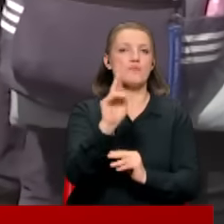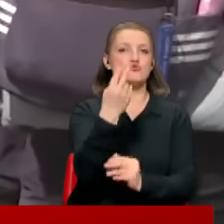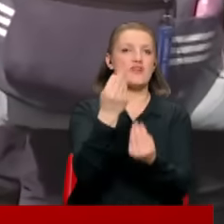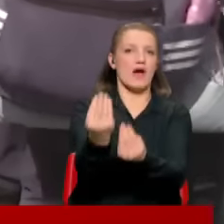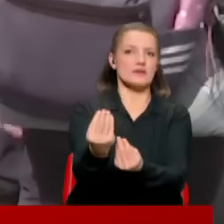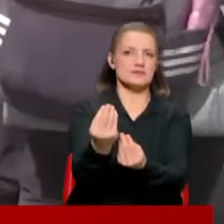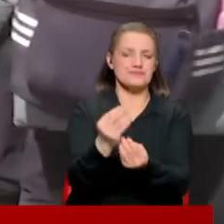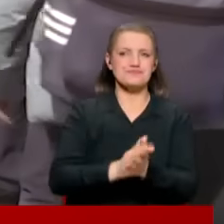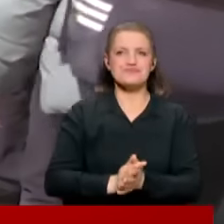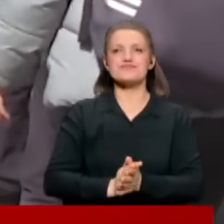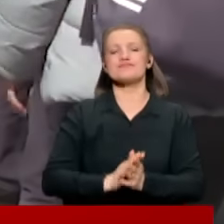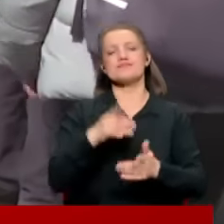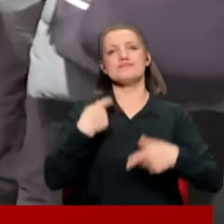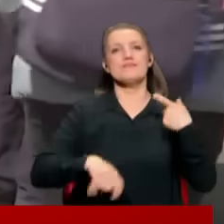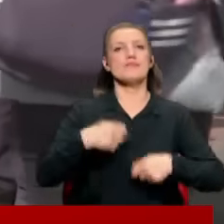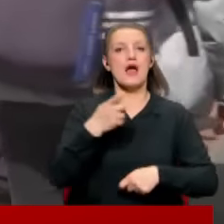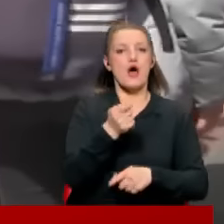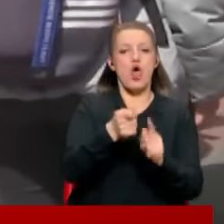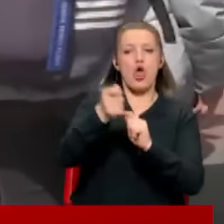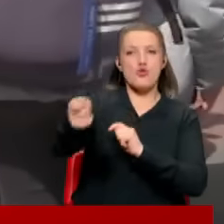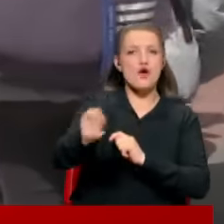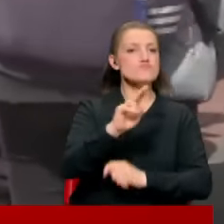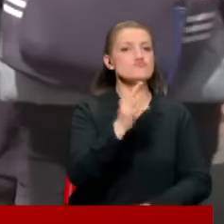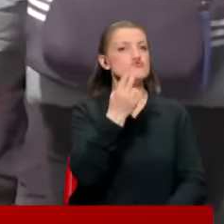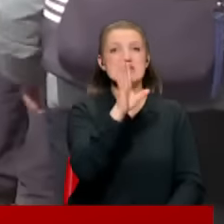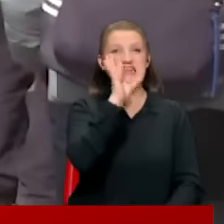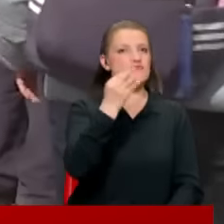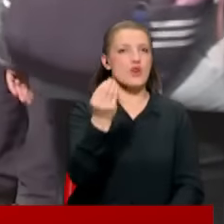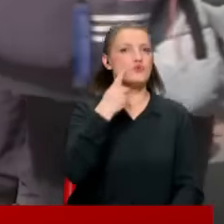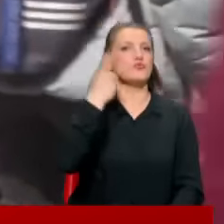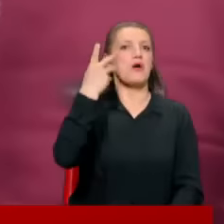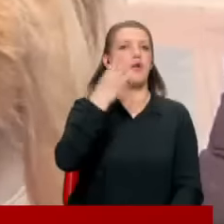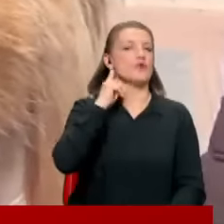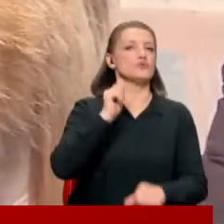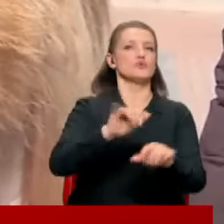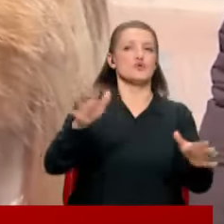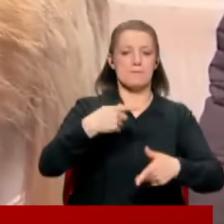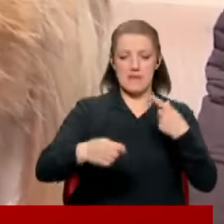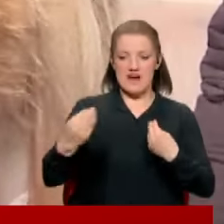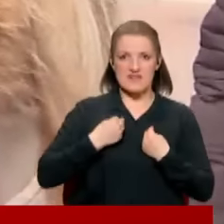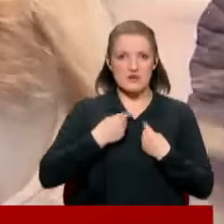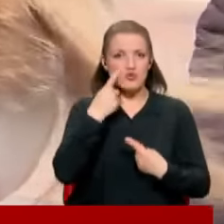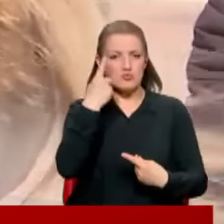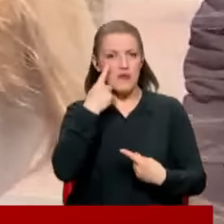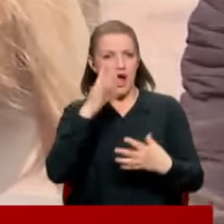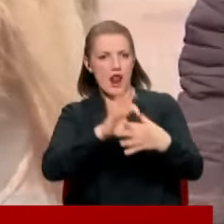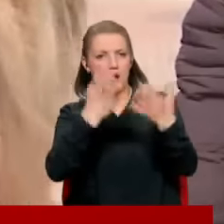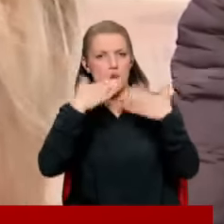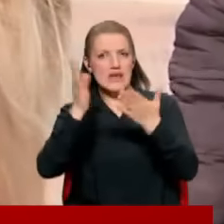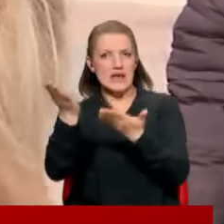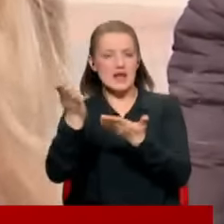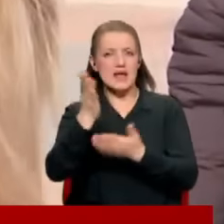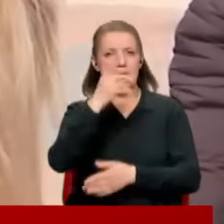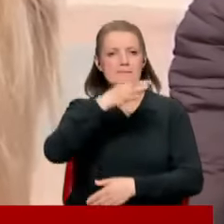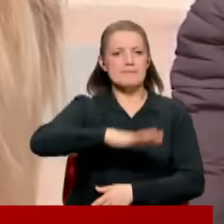müjdesiydi. Promosyonu bankalar ödüyor ama müjdesini Cumhurbaşkanı Erdoğan duyurdu. duyurdu. Banka verdi, hükümetin ilgisi yok ki, banka verdi.